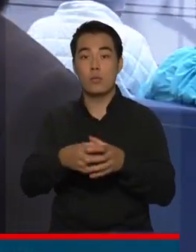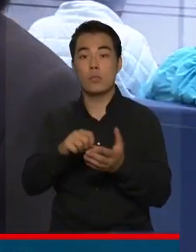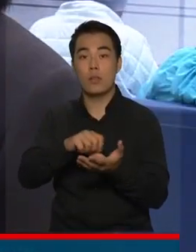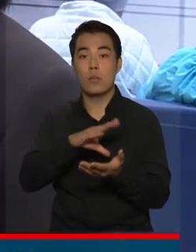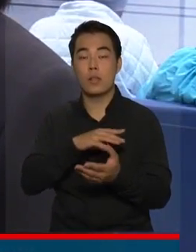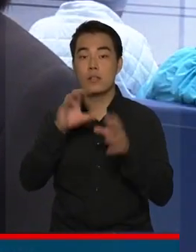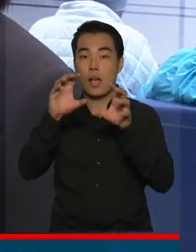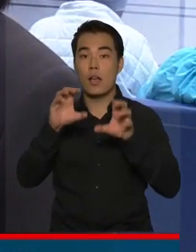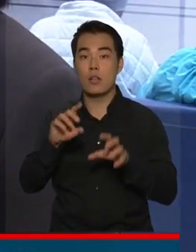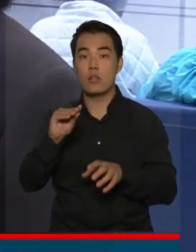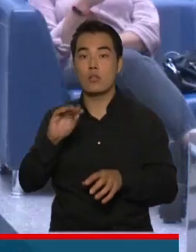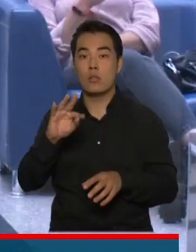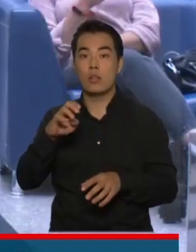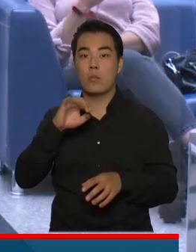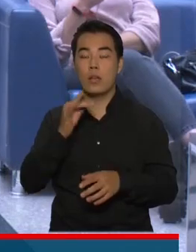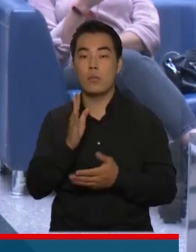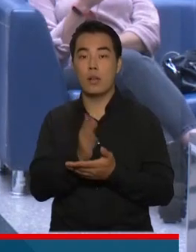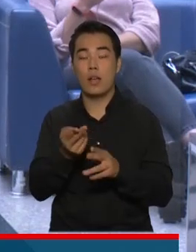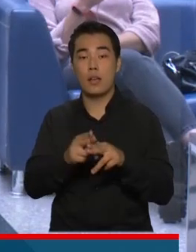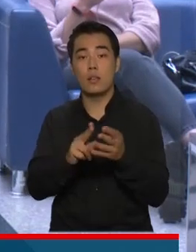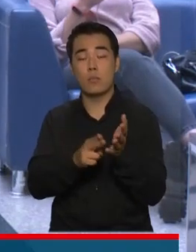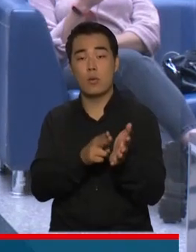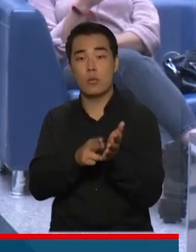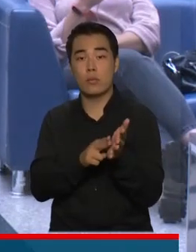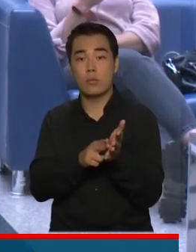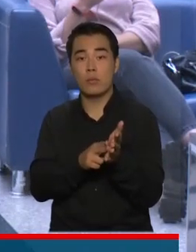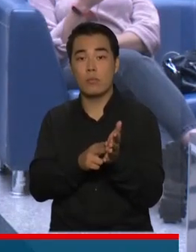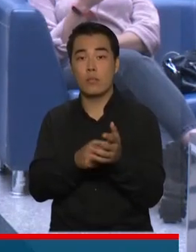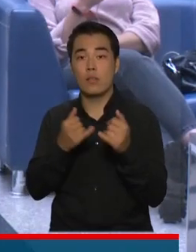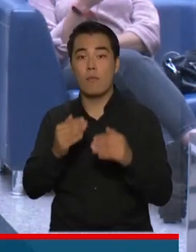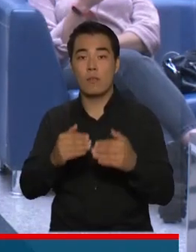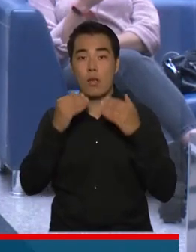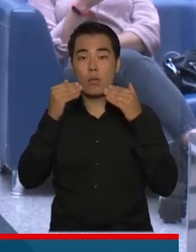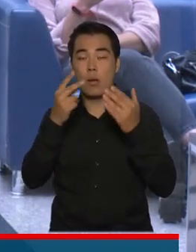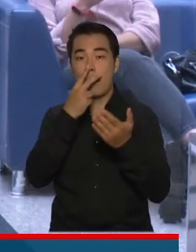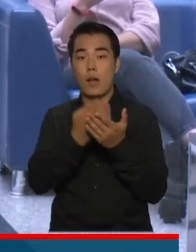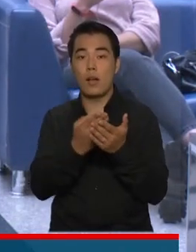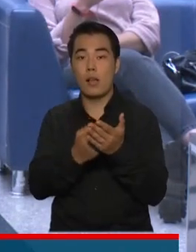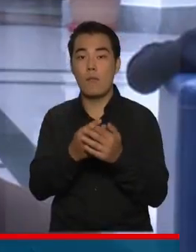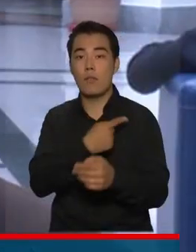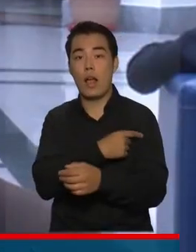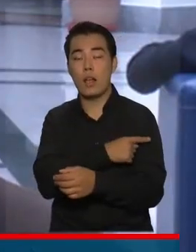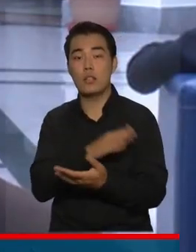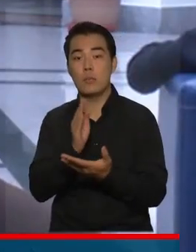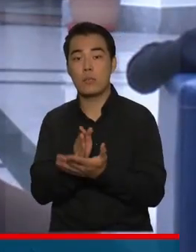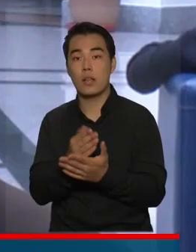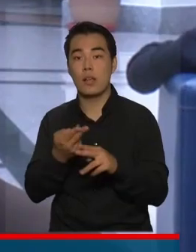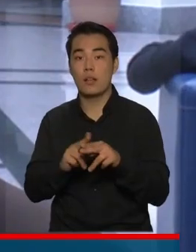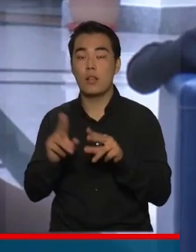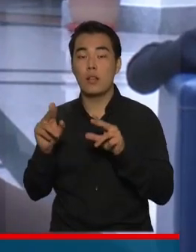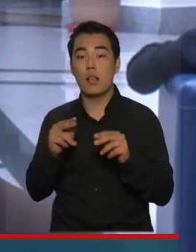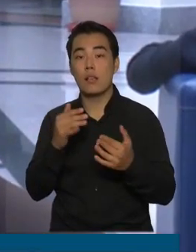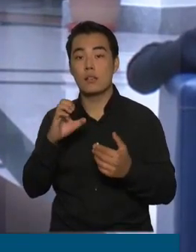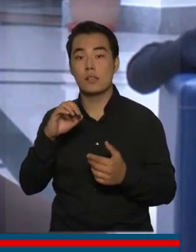заңгер Жанар Жолдасбайқызы. Бұл пойызда жоғары деңгейі дәрігерлер бар. Бұл Саламатты